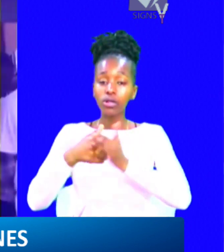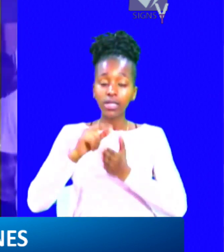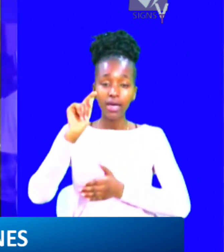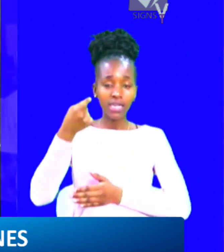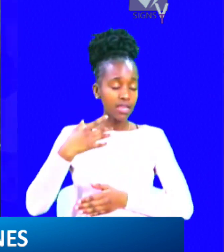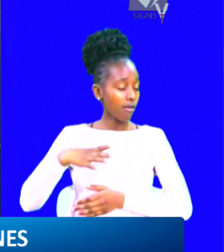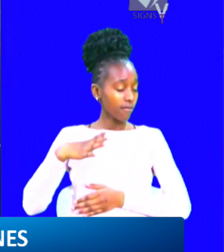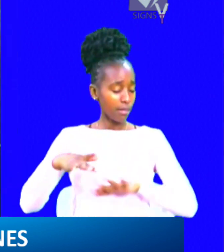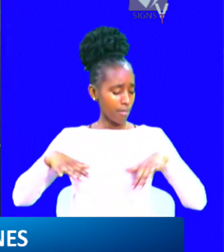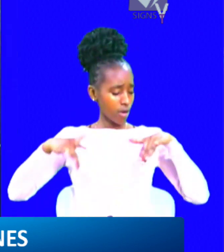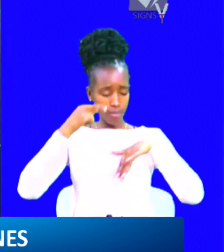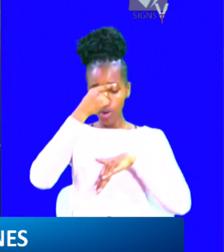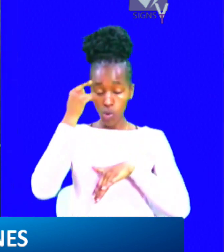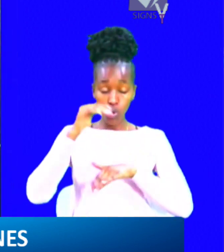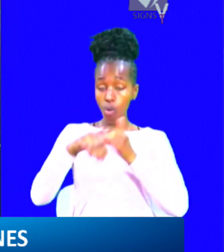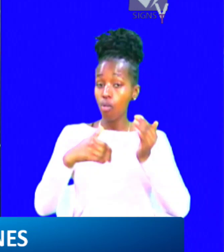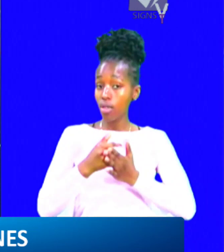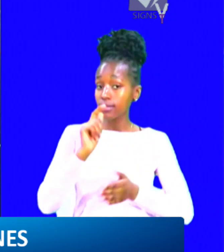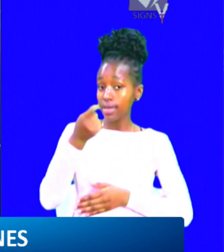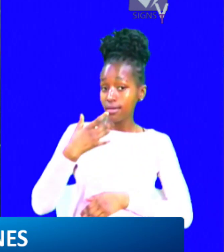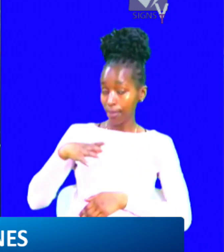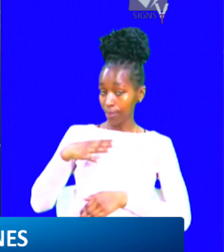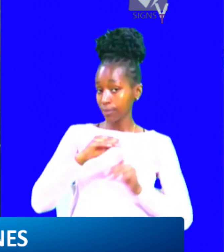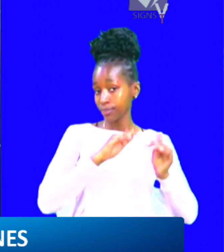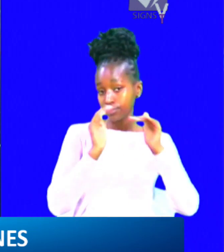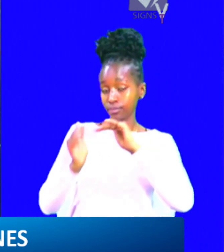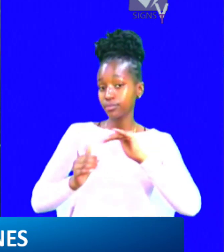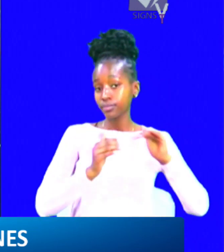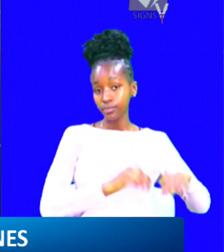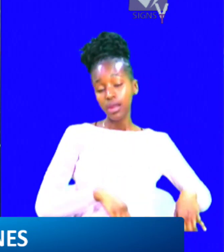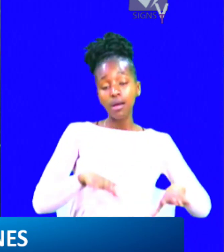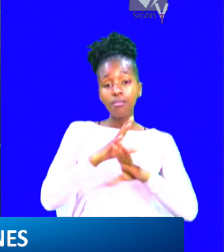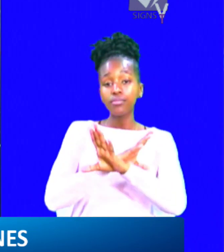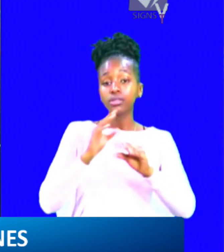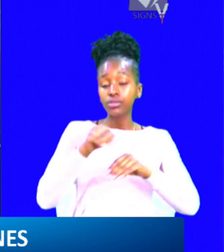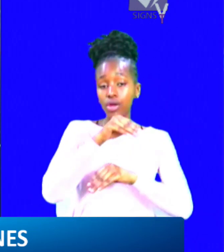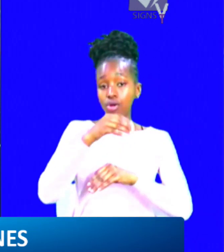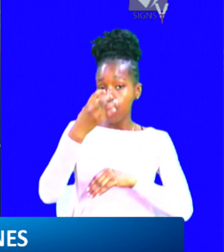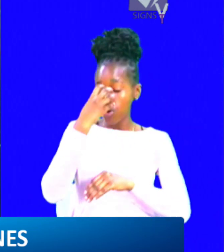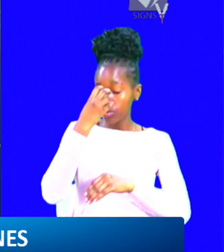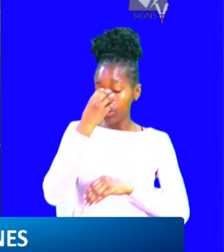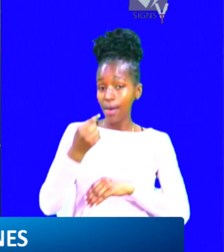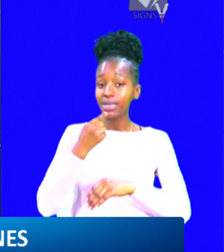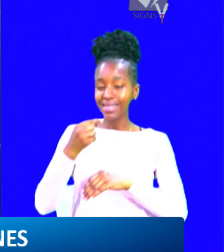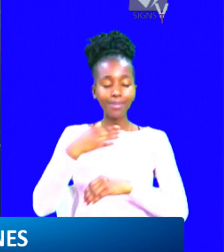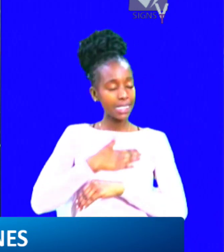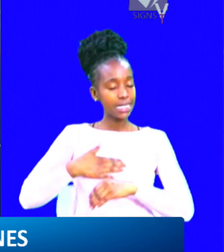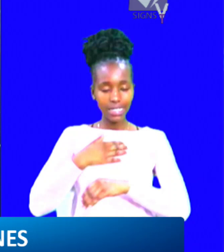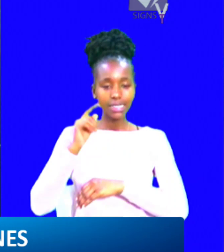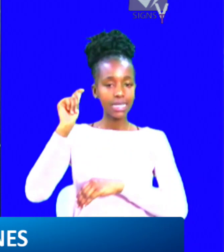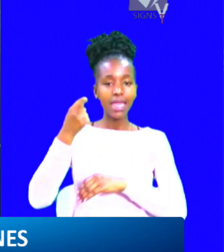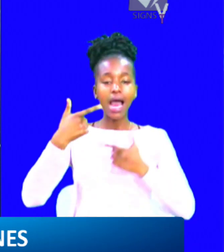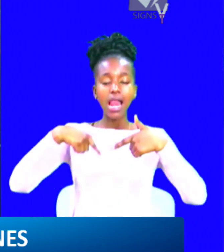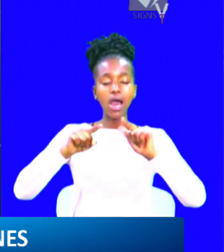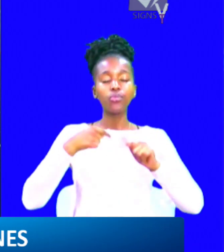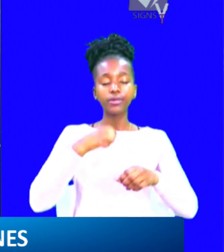Mkenya. From Azimio now to President Ruto urges Kenyans to give him space to work. Now